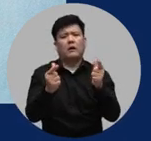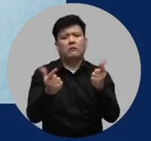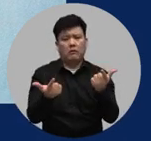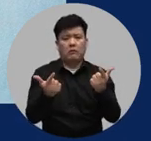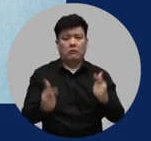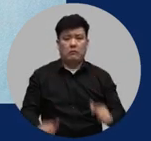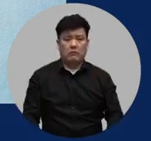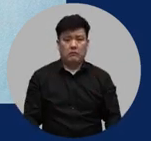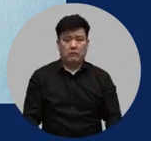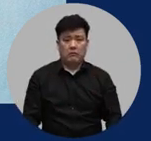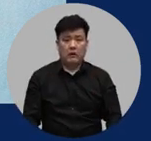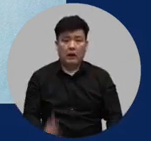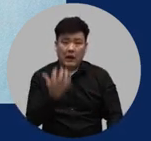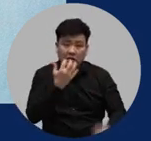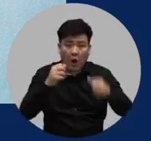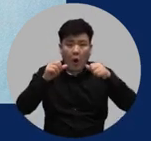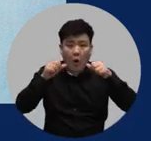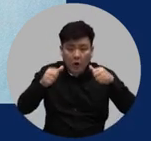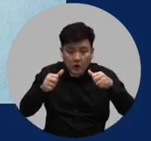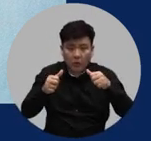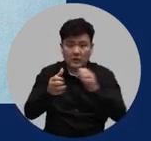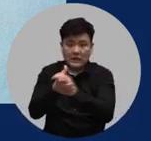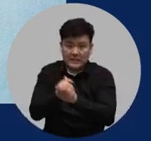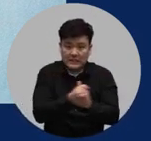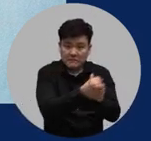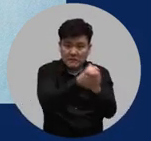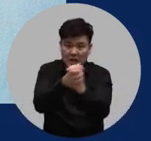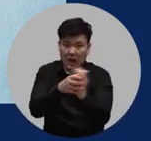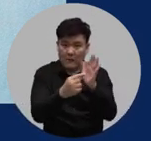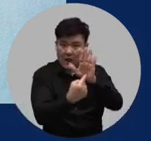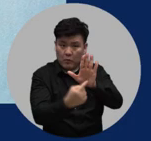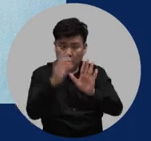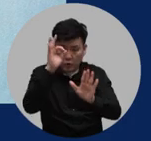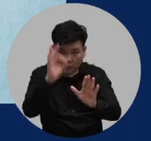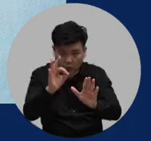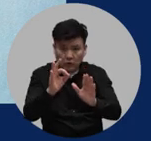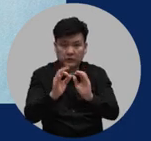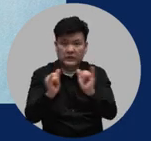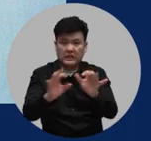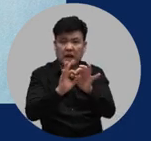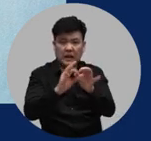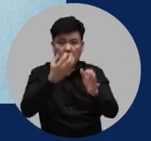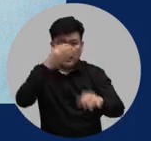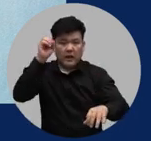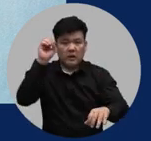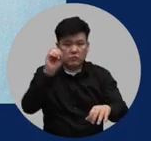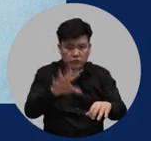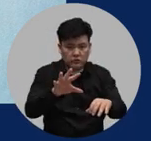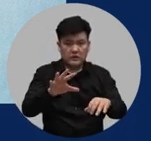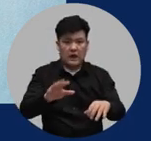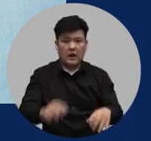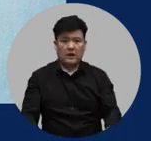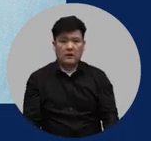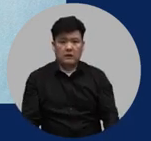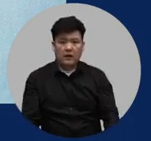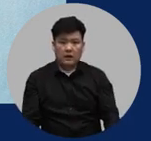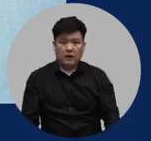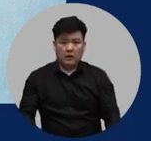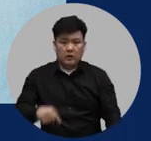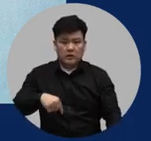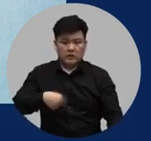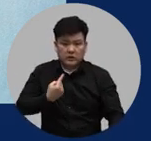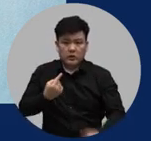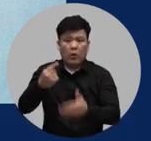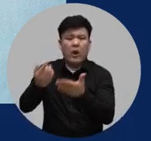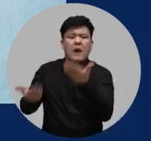아닙니다. 성희롱을 친밀감의 표현으로 보는 것은 인간관계를 무시한 자의적이고 일방적인